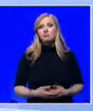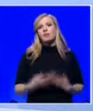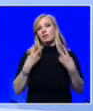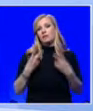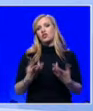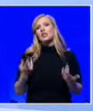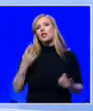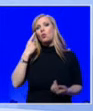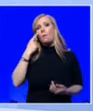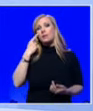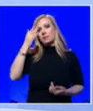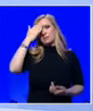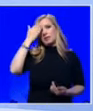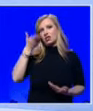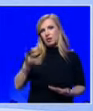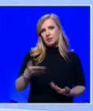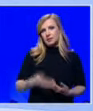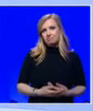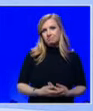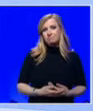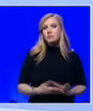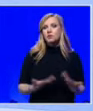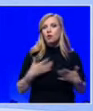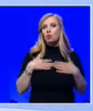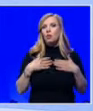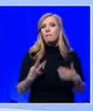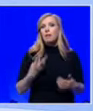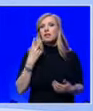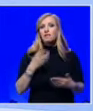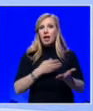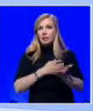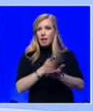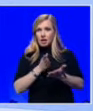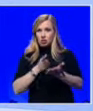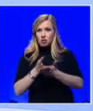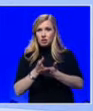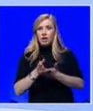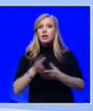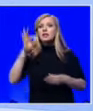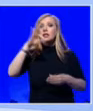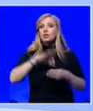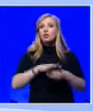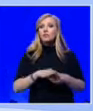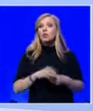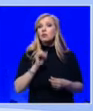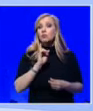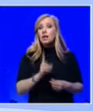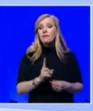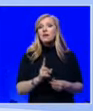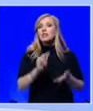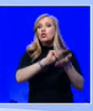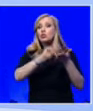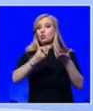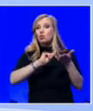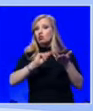да се опитаме да бъдем обективни. Тогава, когато имате два метода на гласуване, когато трябва да се отчита вот от